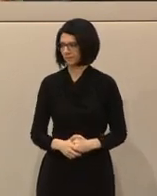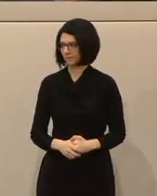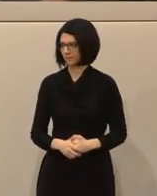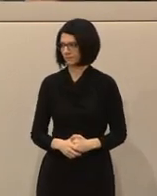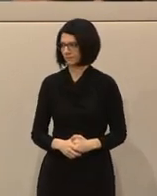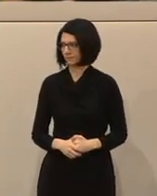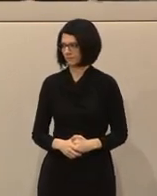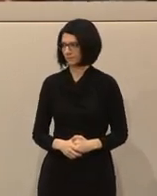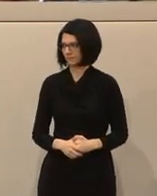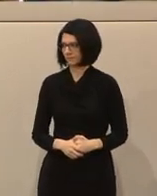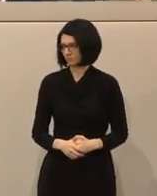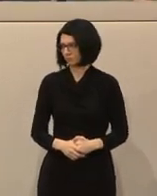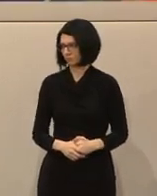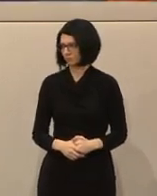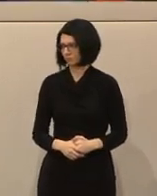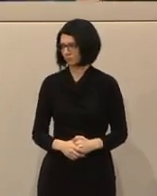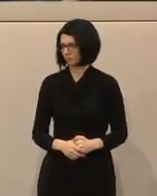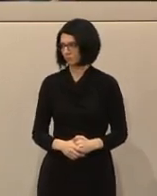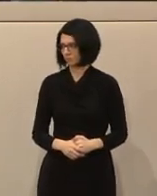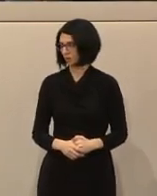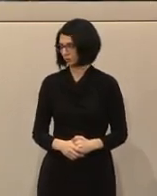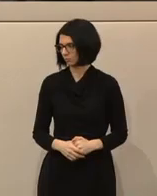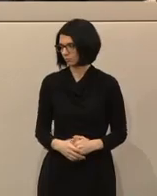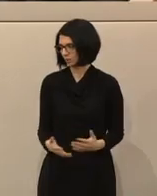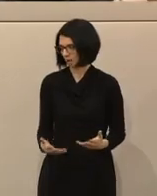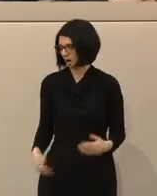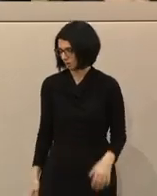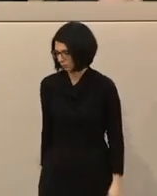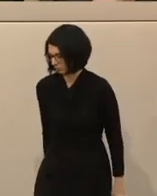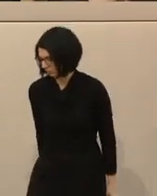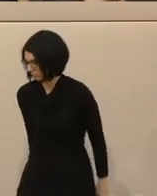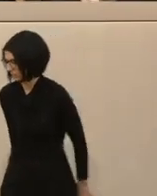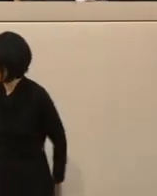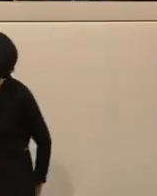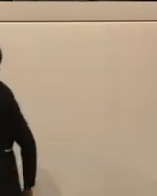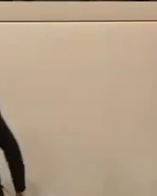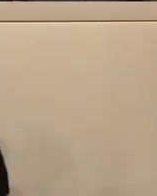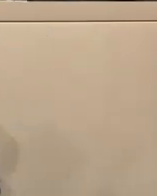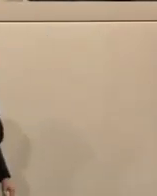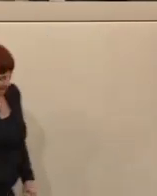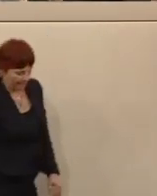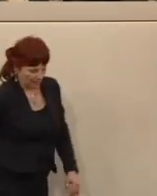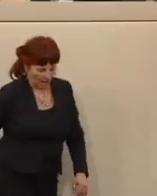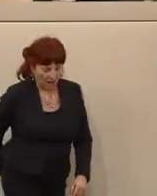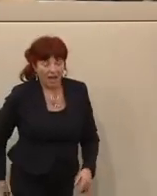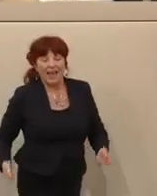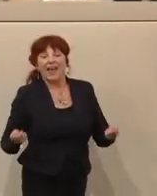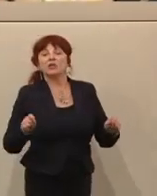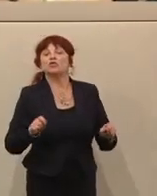Irmgard Gries von den NEOS betont die essentielle Wichtigkeit von Vertrauen in den Rechtsstaat. Und dieses Vertrauen